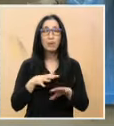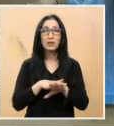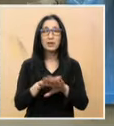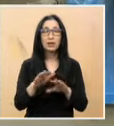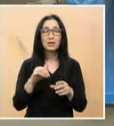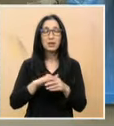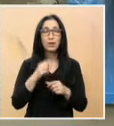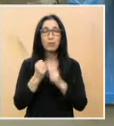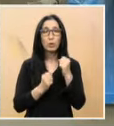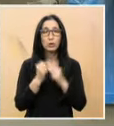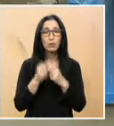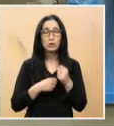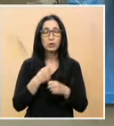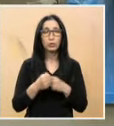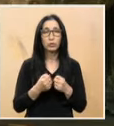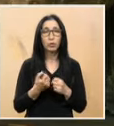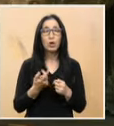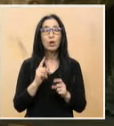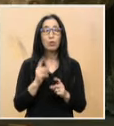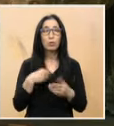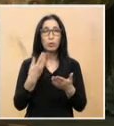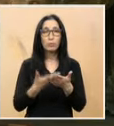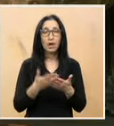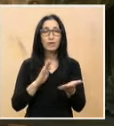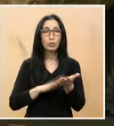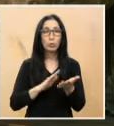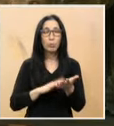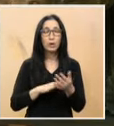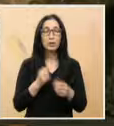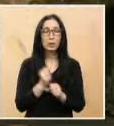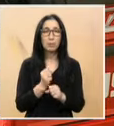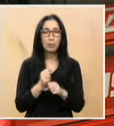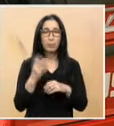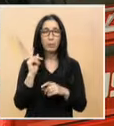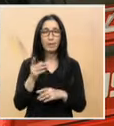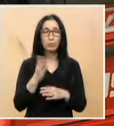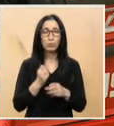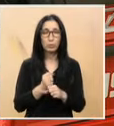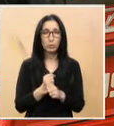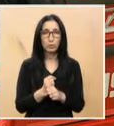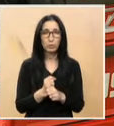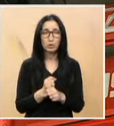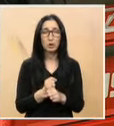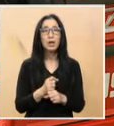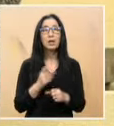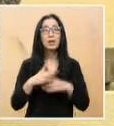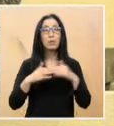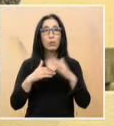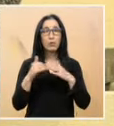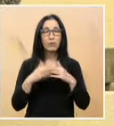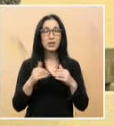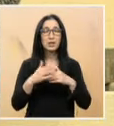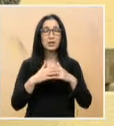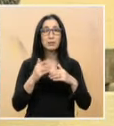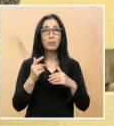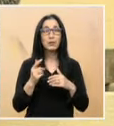и ще имат интеграция за производство във всяка вид транспортна техника, което им дава и документите за правоспособност като степен